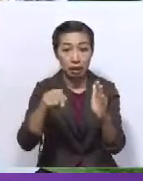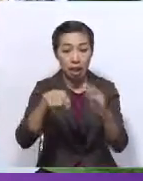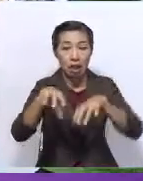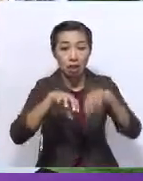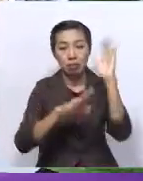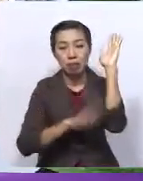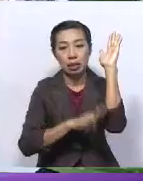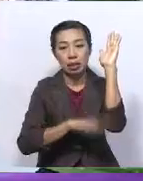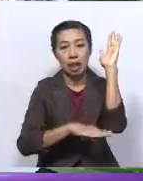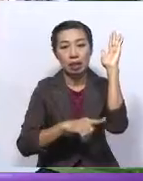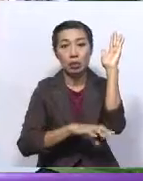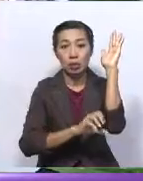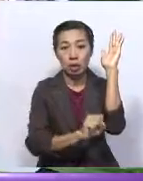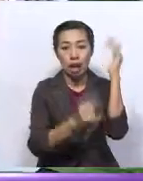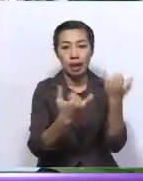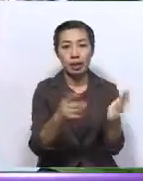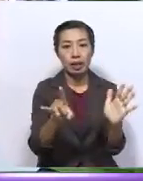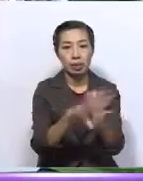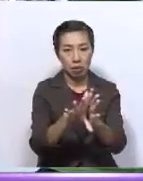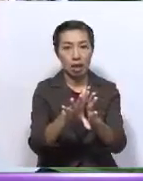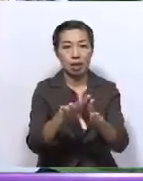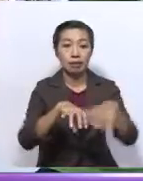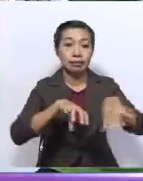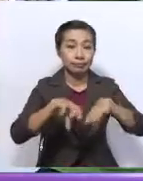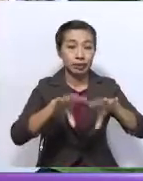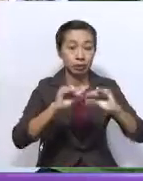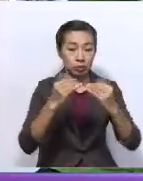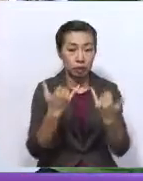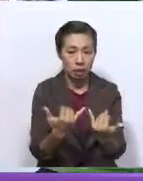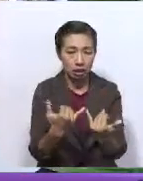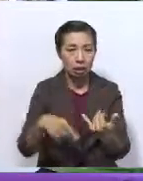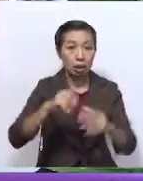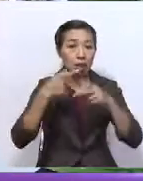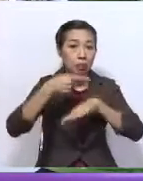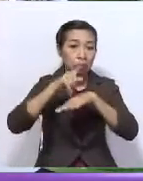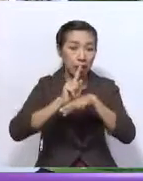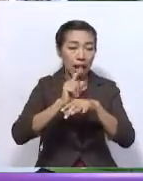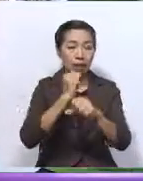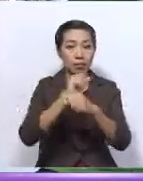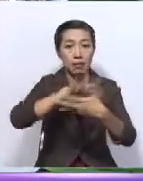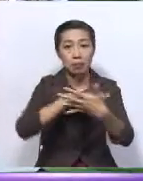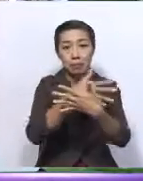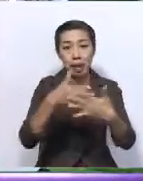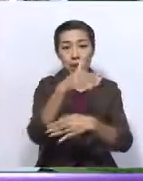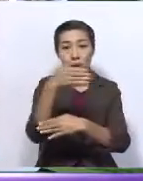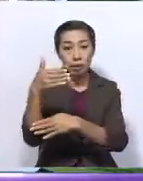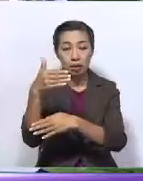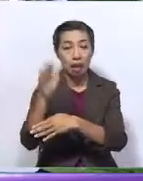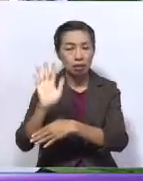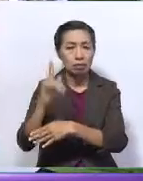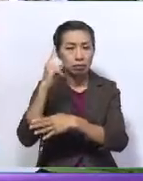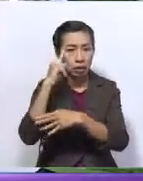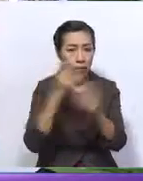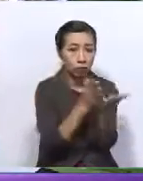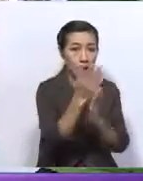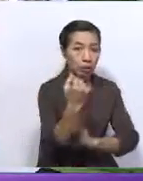ทีภาคใต้และเป็นเวทีสุดท้ายนะคะประธานกรรมการจัดทำแผนยุทธศาสตร์ชาติด้านความมั่นคงค่ะมองว่าด้านความมั่นคงนั้นต้องมีการพัฒน